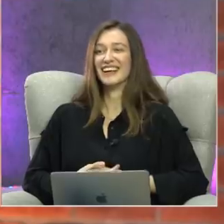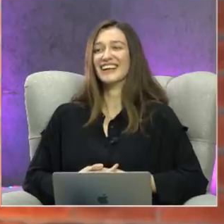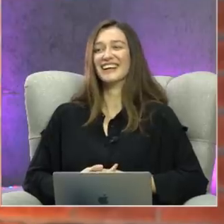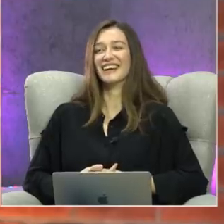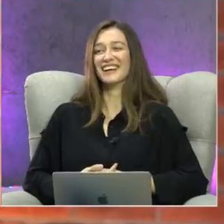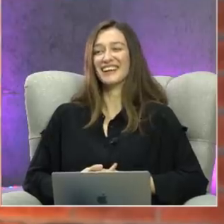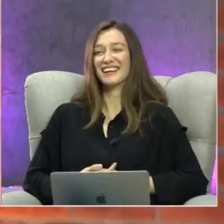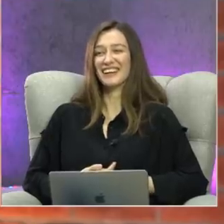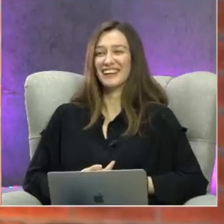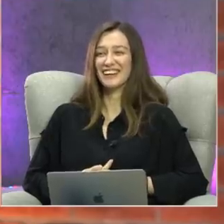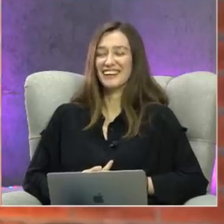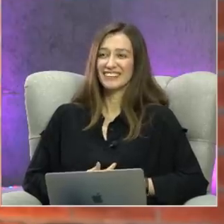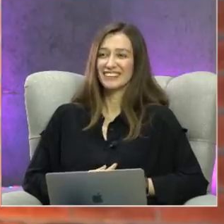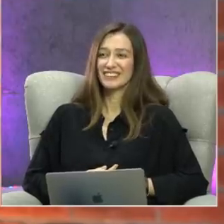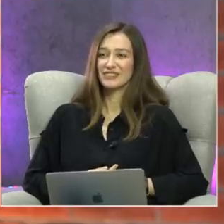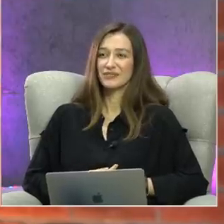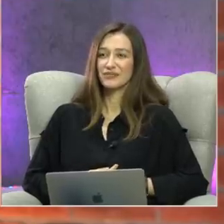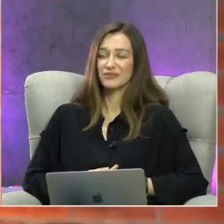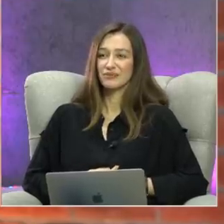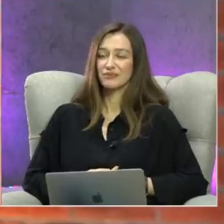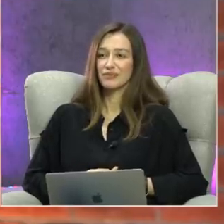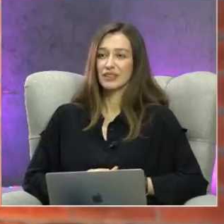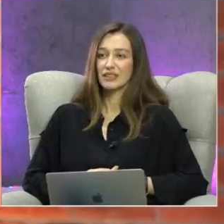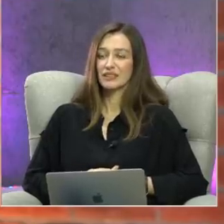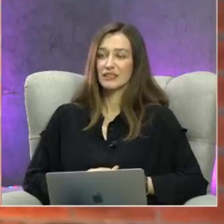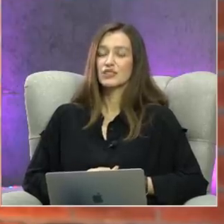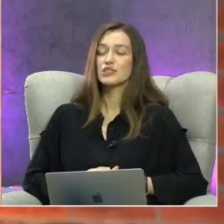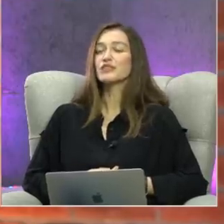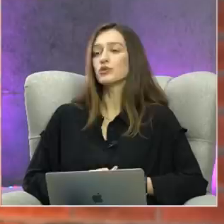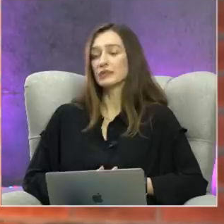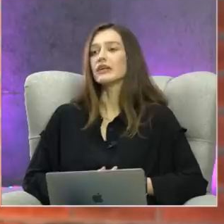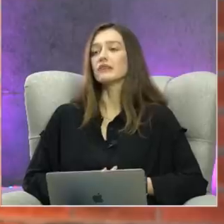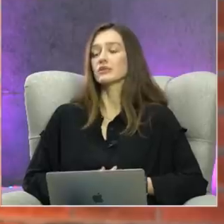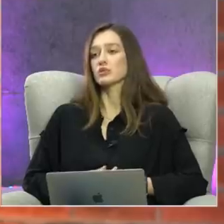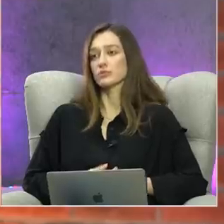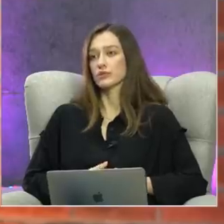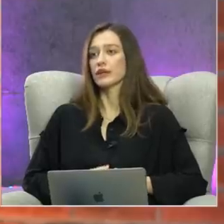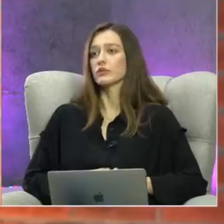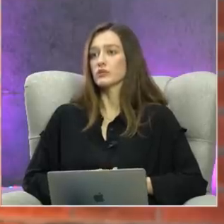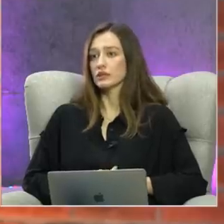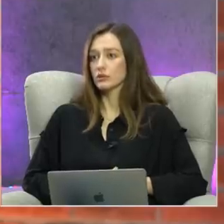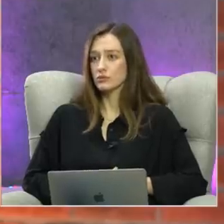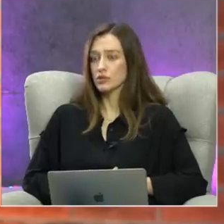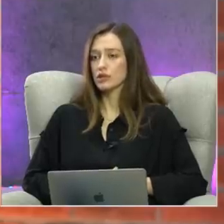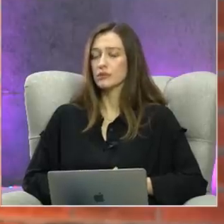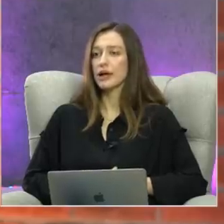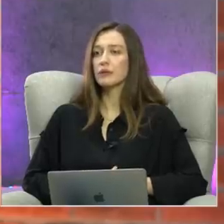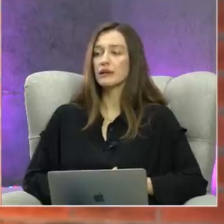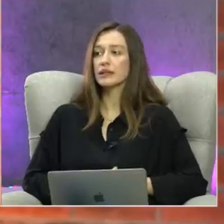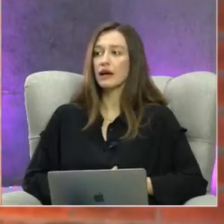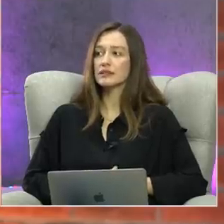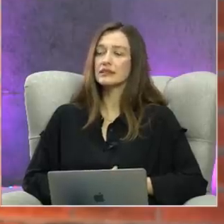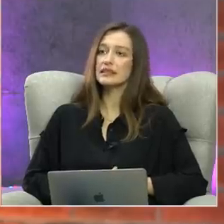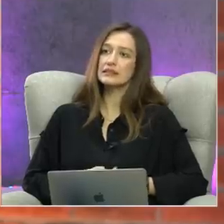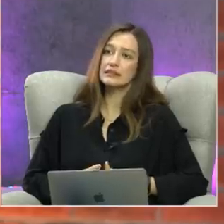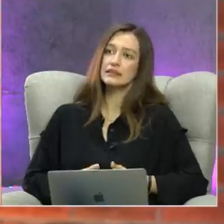ama bu tip vakalardan dolayı çok doluyum arkadaşlar. Neyse. Böcekleri öldürdüm. Ciddi fobiler var hocam. Yani özellikle örümcek tabii. Gibi. Yani ben